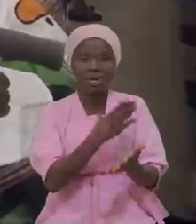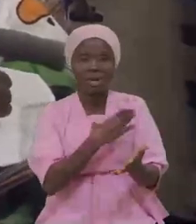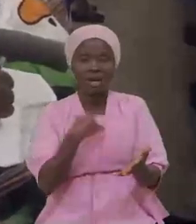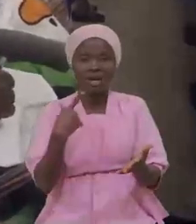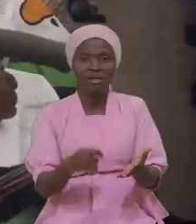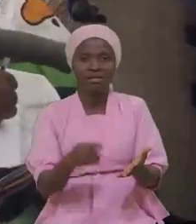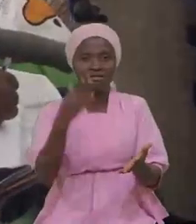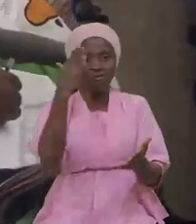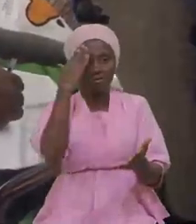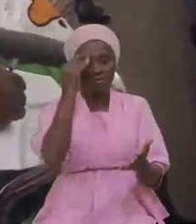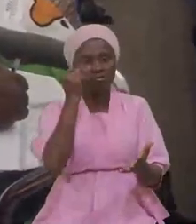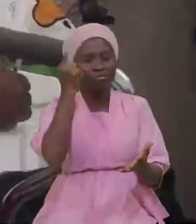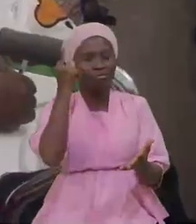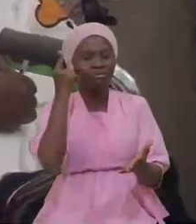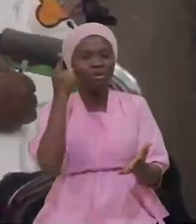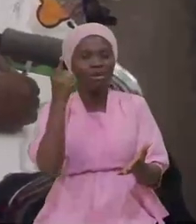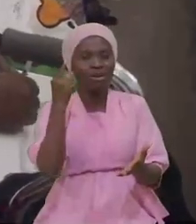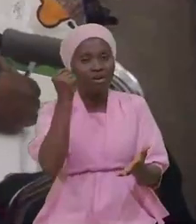l'évidence